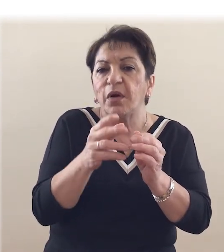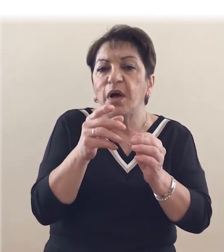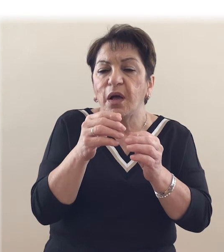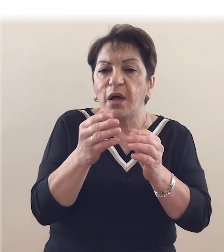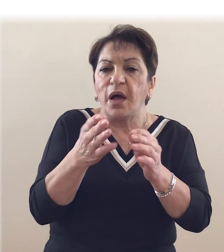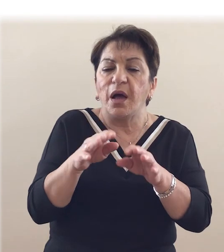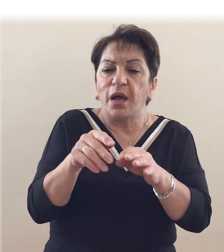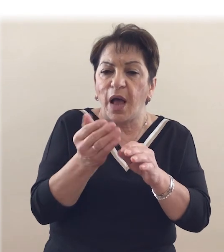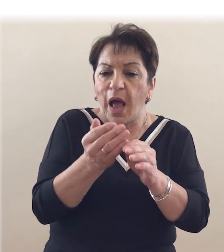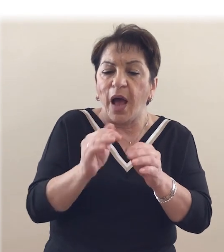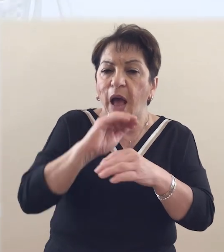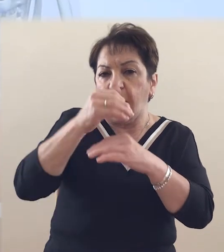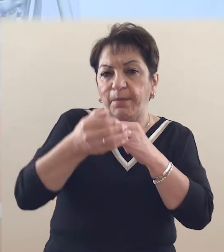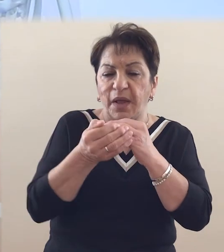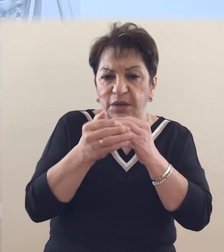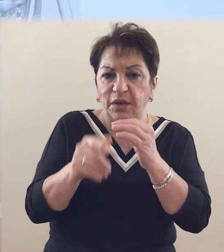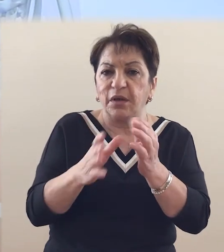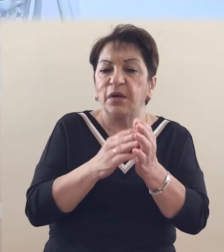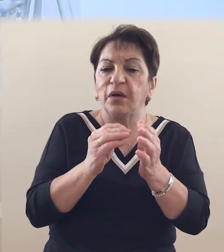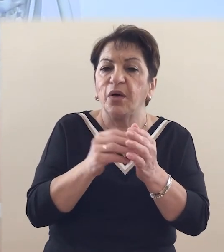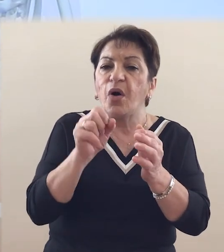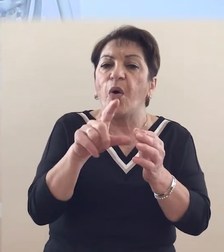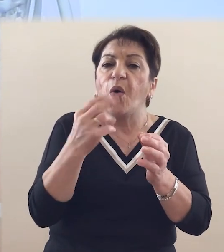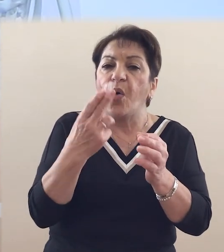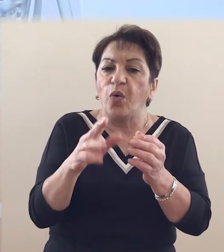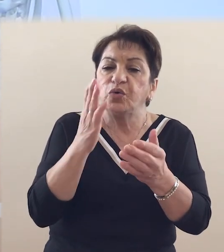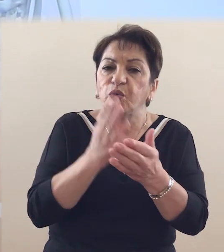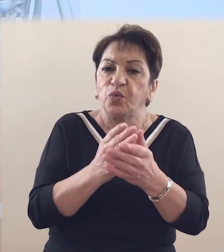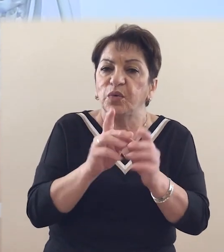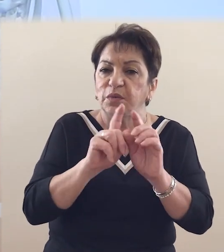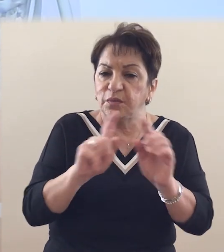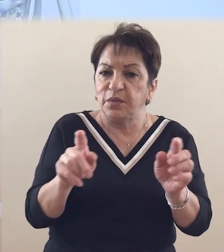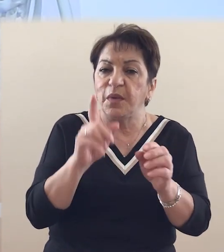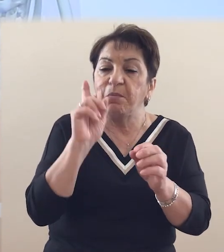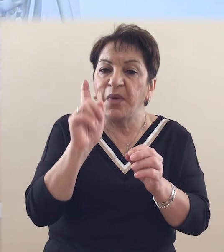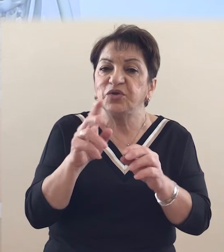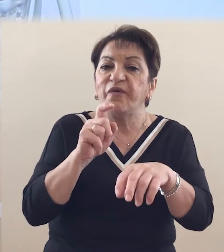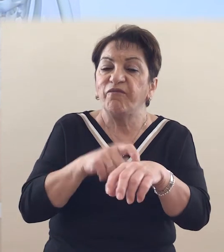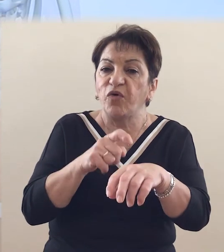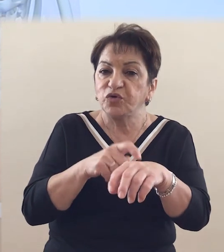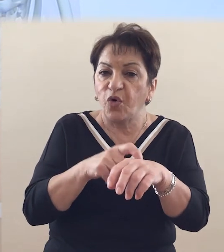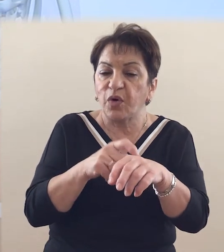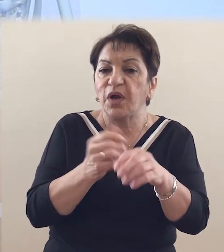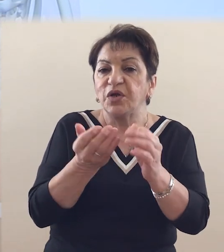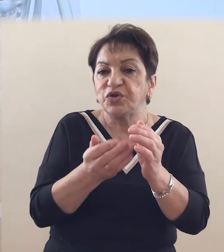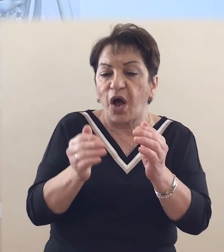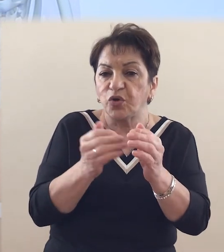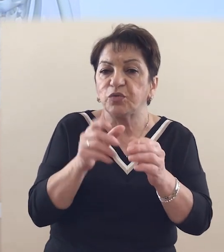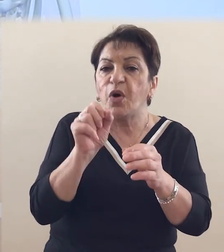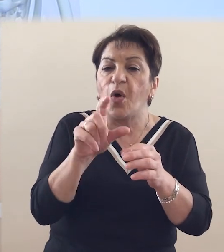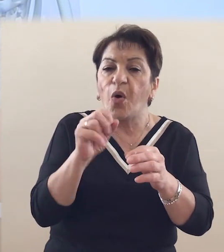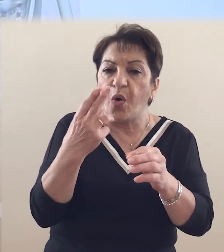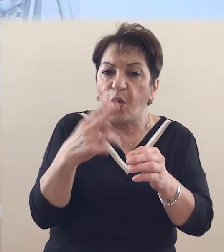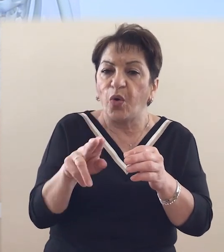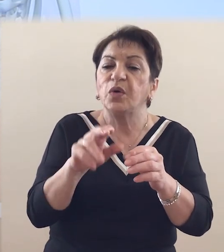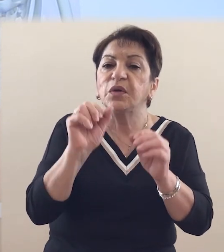հերմետիկ կառուցվածքով։ Հոդն ունի կարևոր առանձնահատկություն՝ բացի ոսկրերի շարժումներն ապահովելը, նա կարողանում